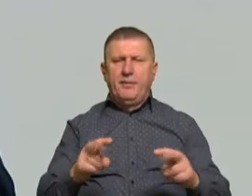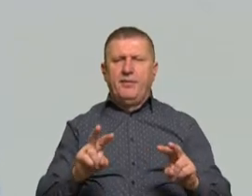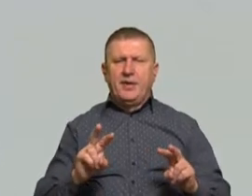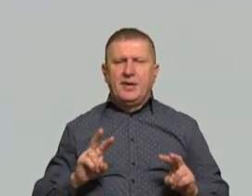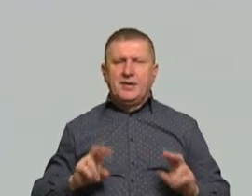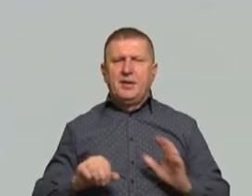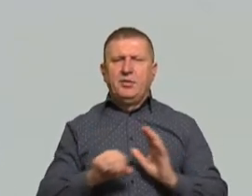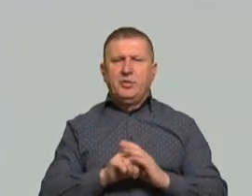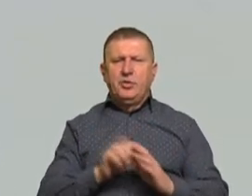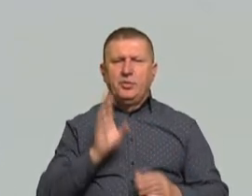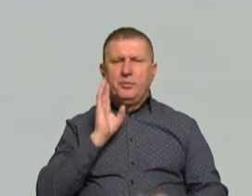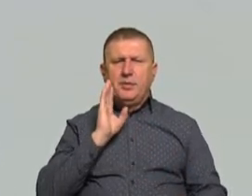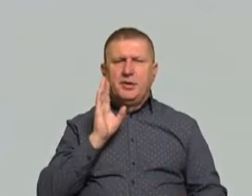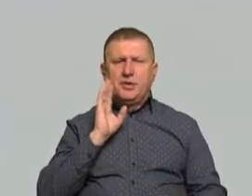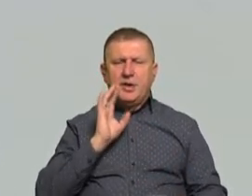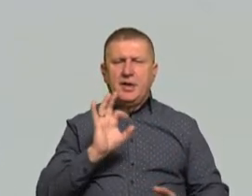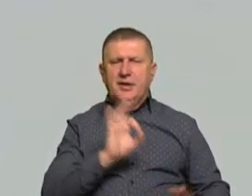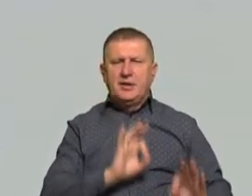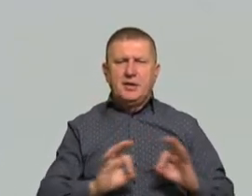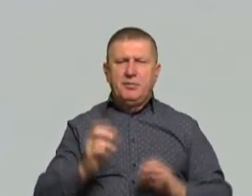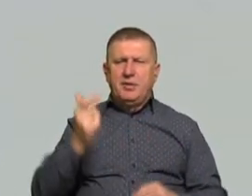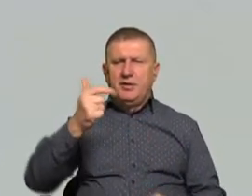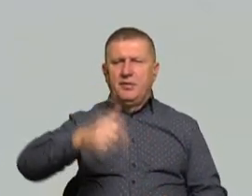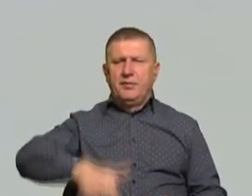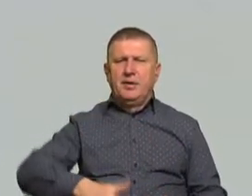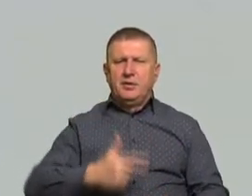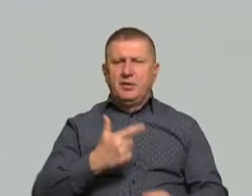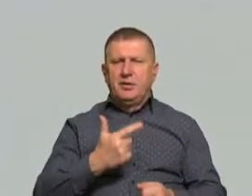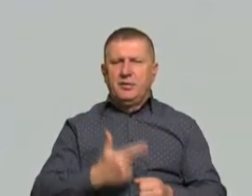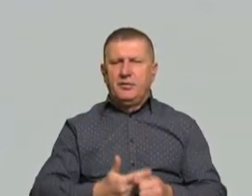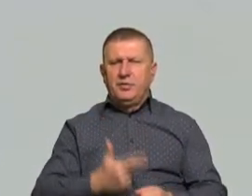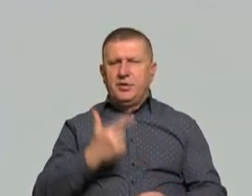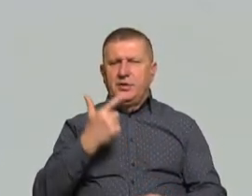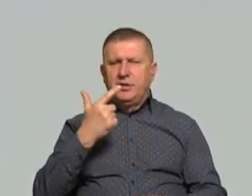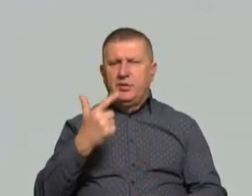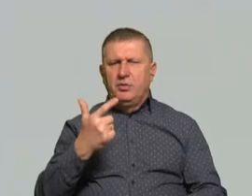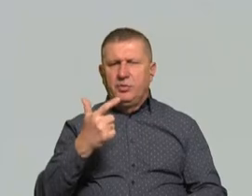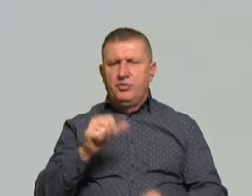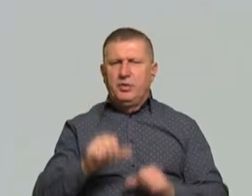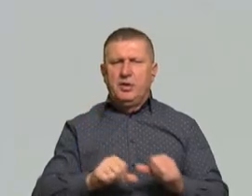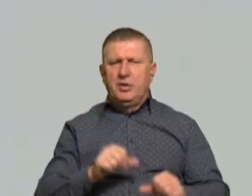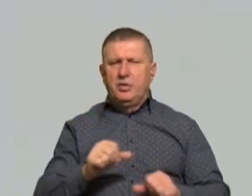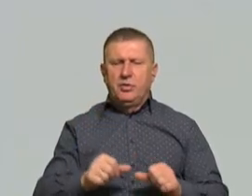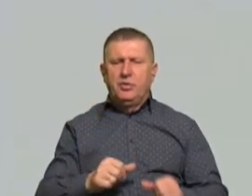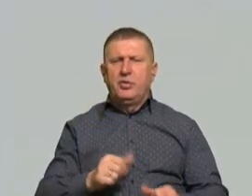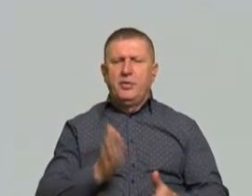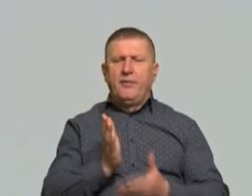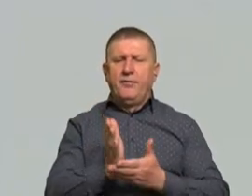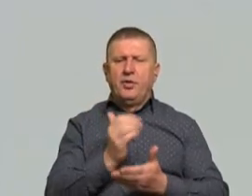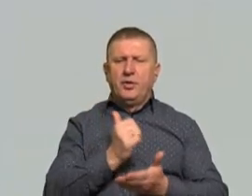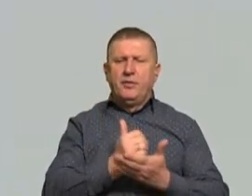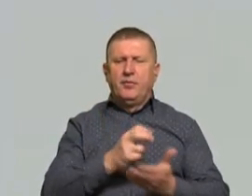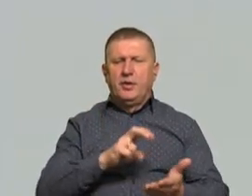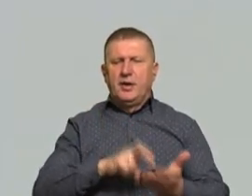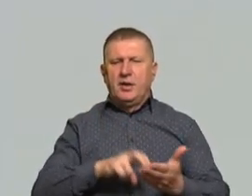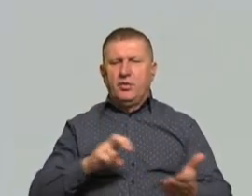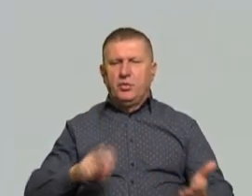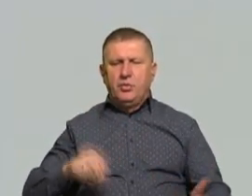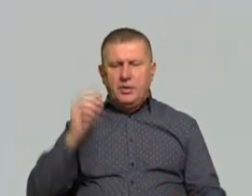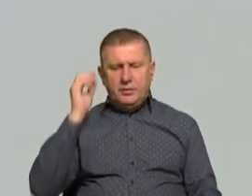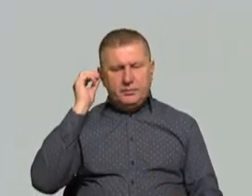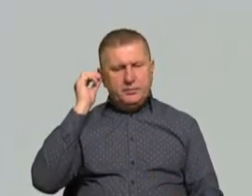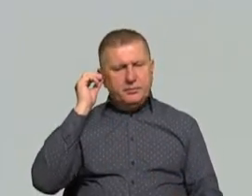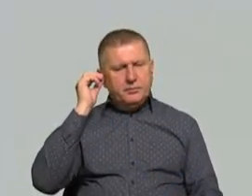w 2022 roku taka uchwała była proponowana, wojewoda nam ją uchylił. I a propos